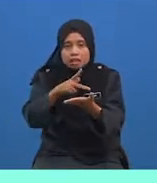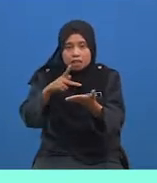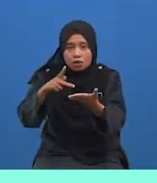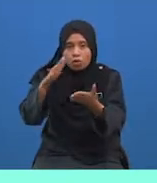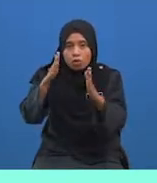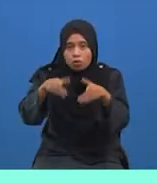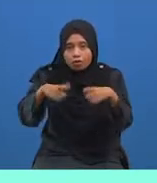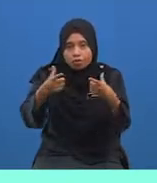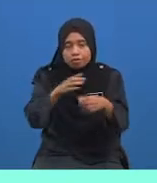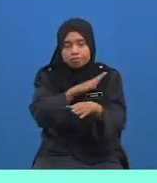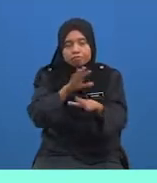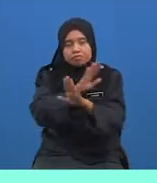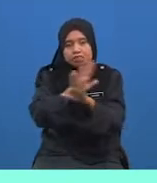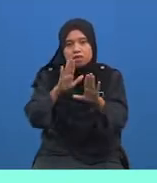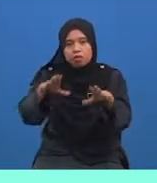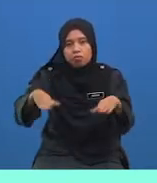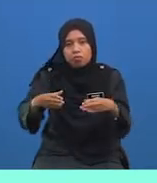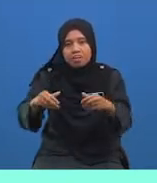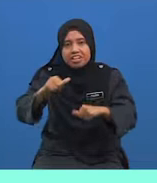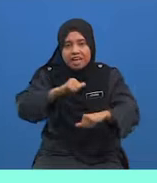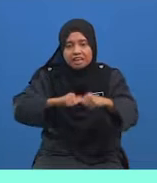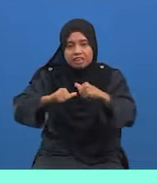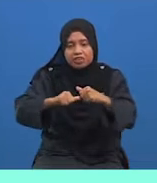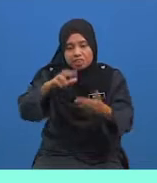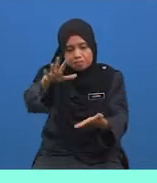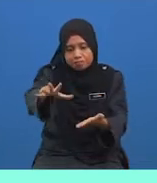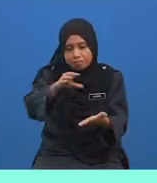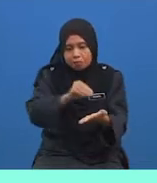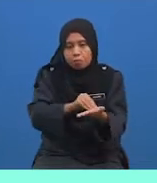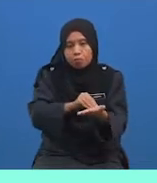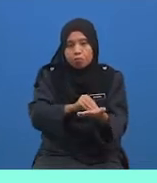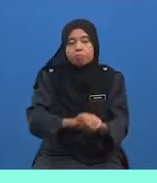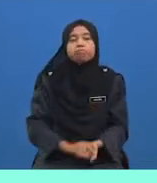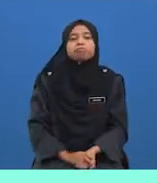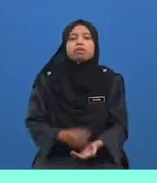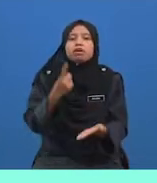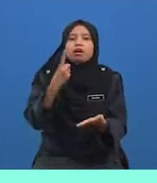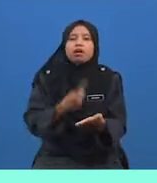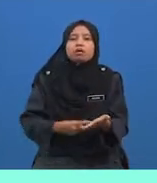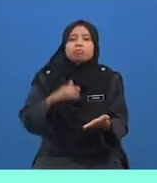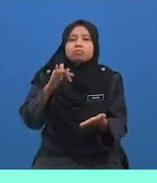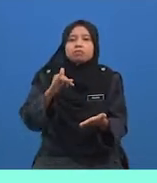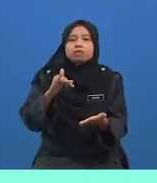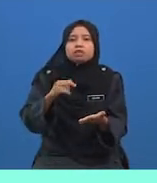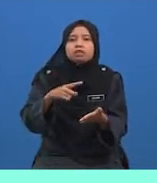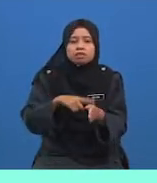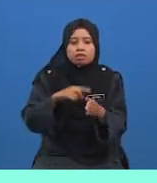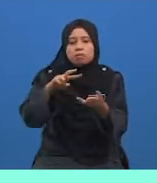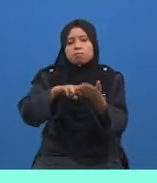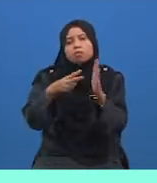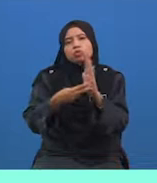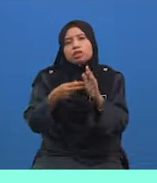dan tidak melakukan aktiviti plagiat. Ha, apa yang dimaksudkan